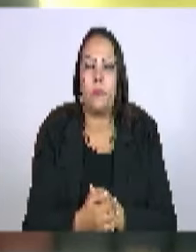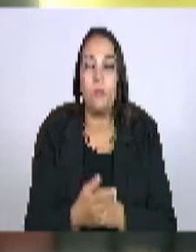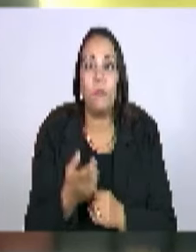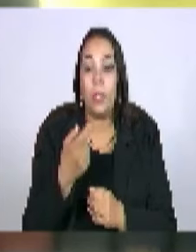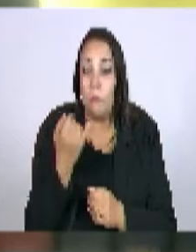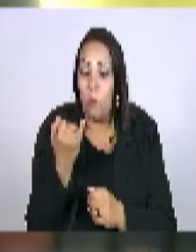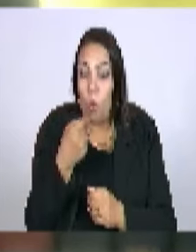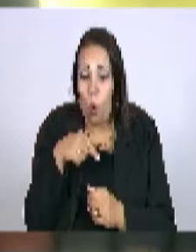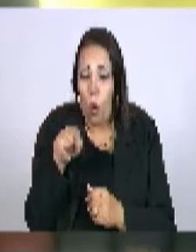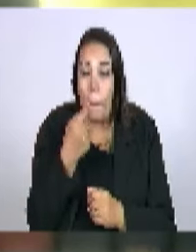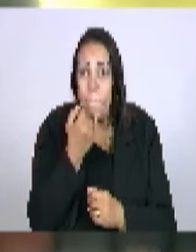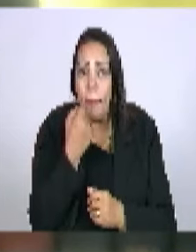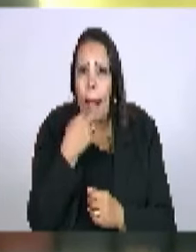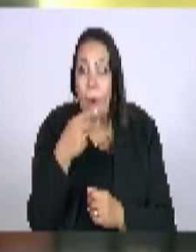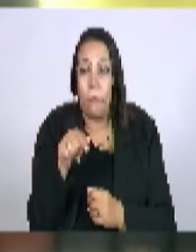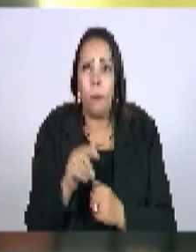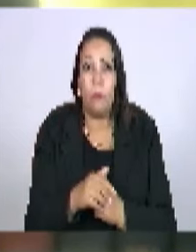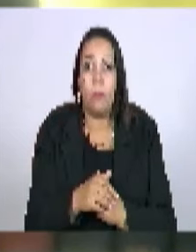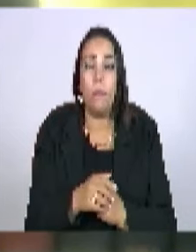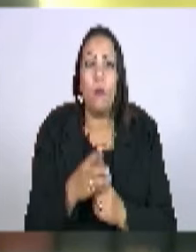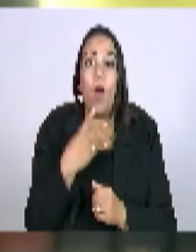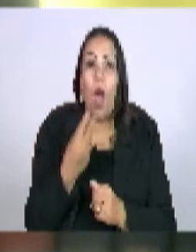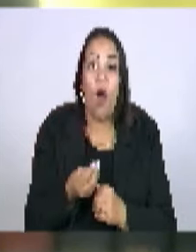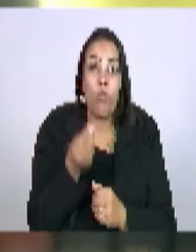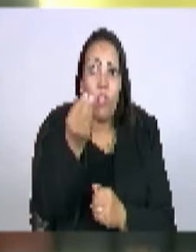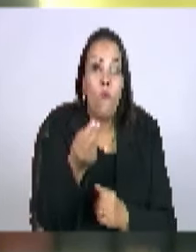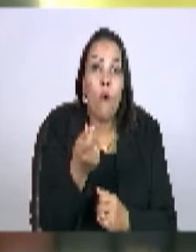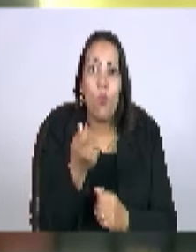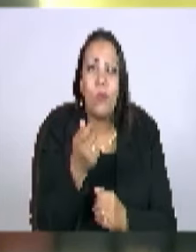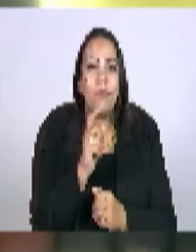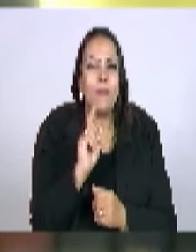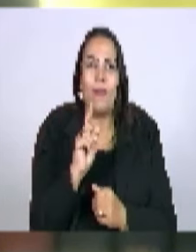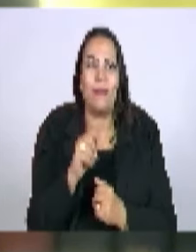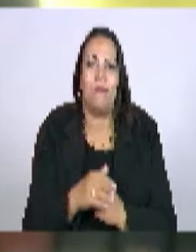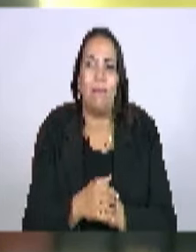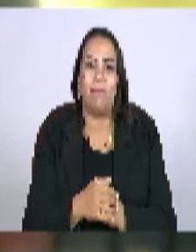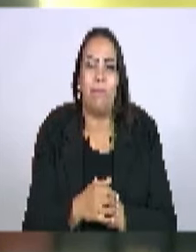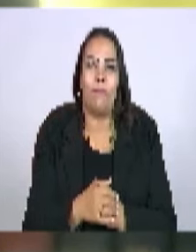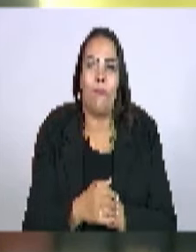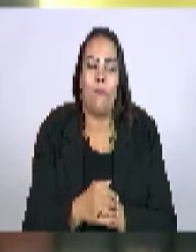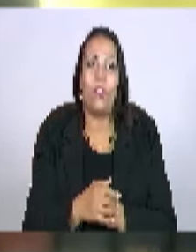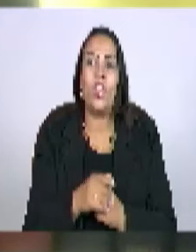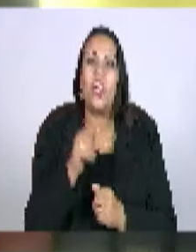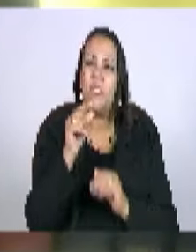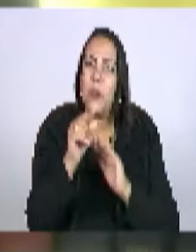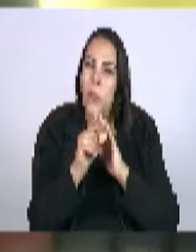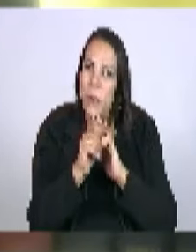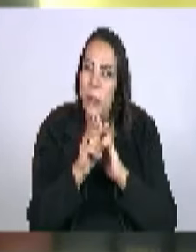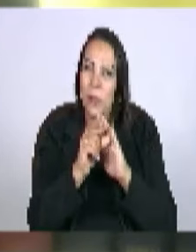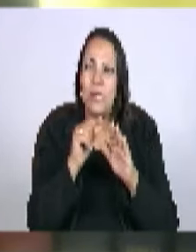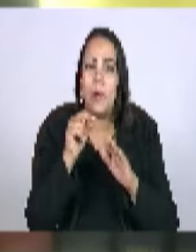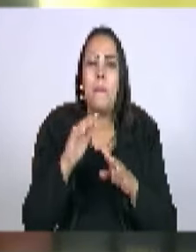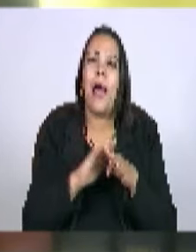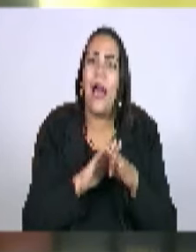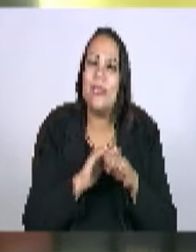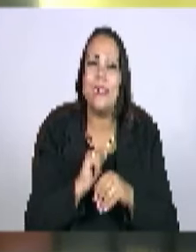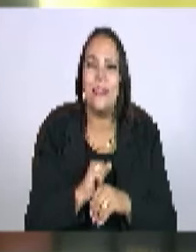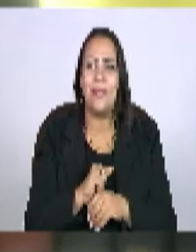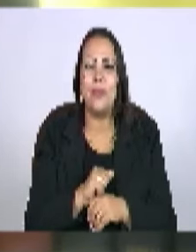شويه صغيرين والعطاء بس مش فلوس في جزء منه يتعلق